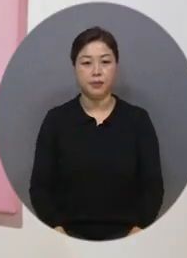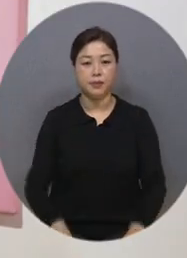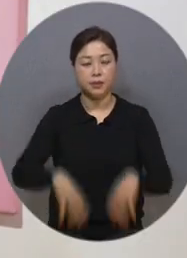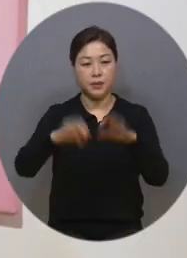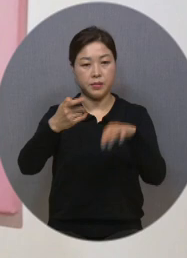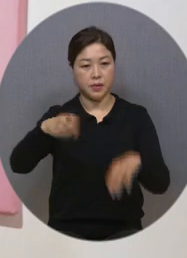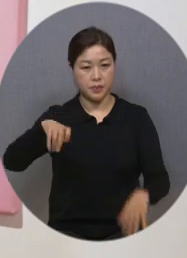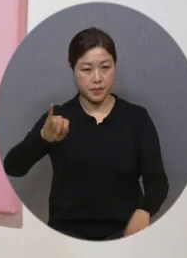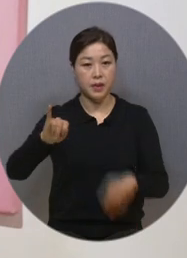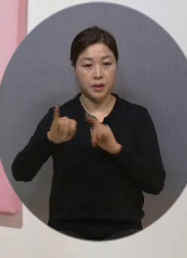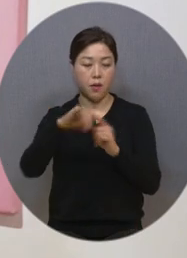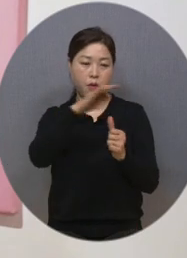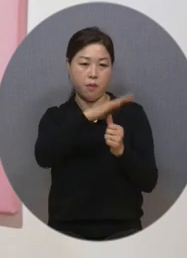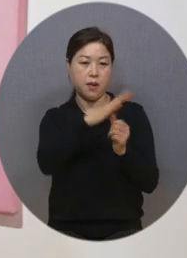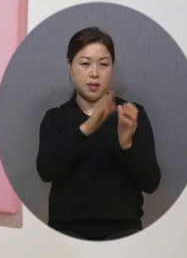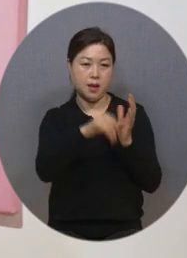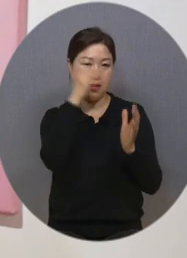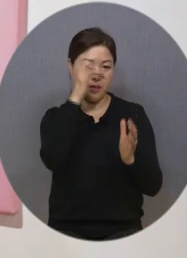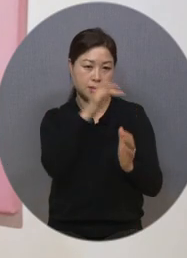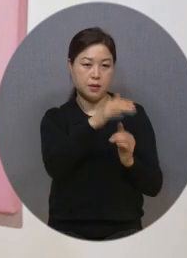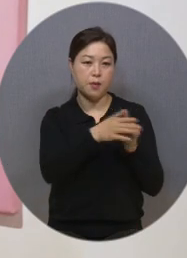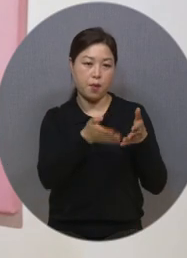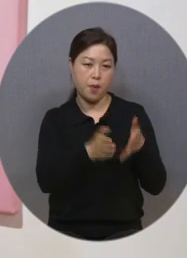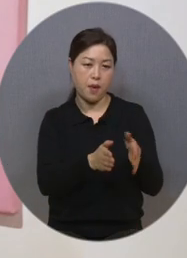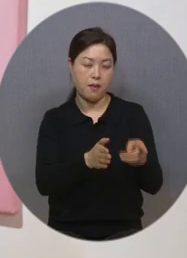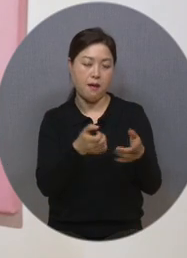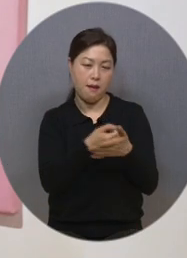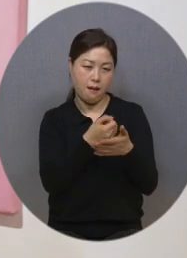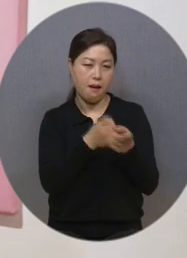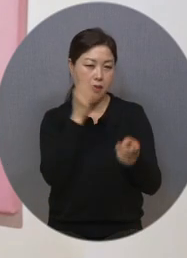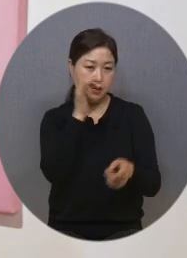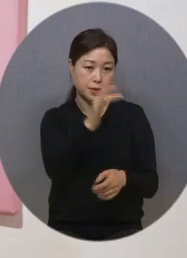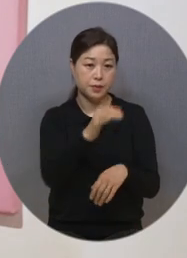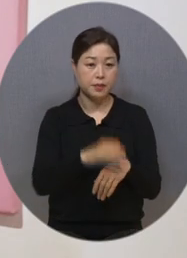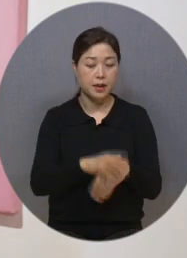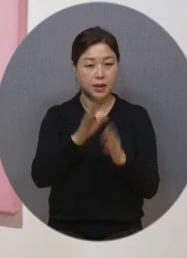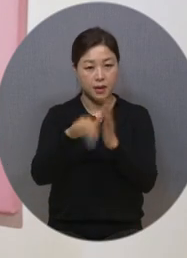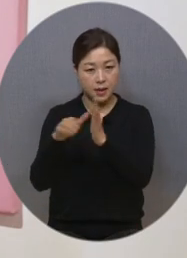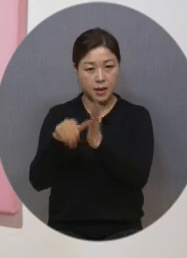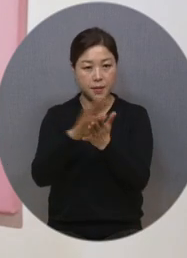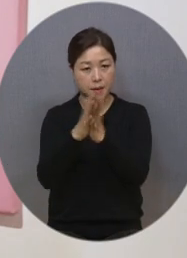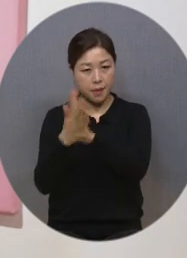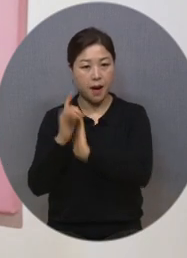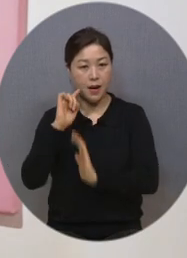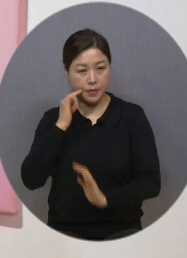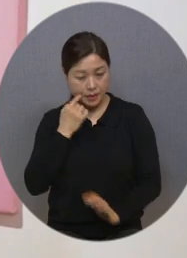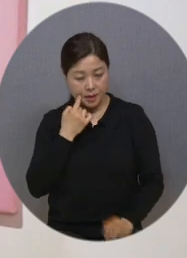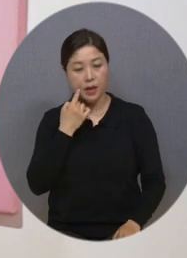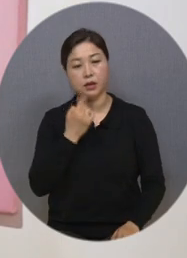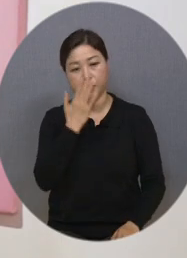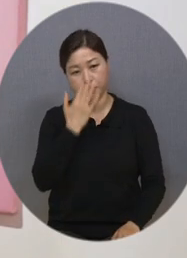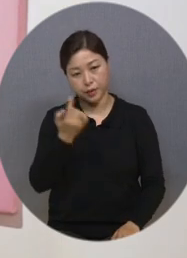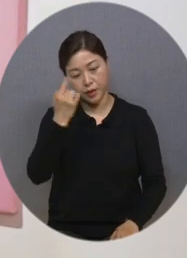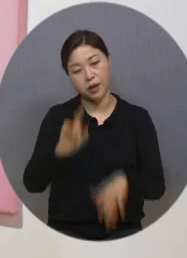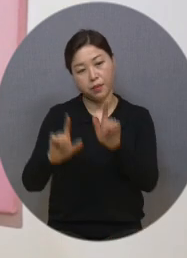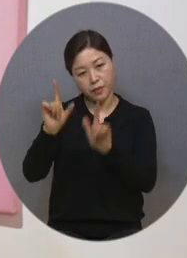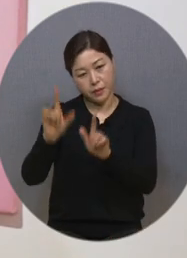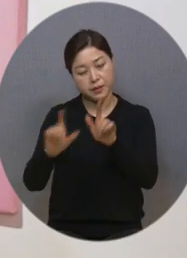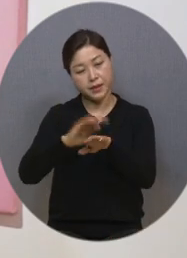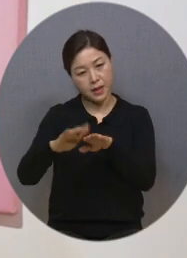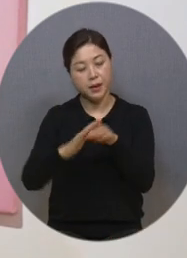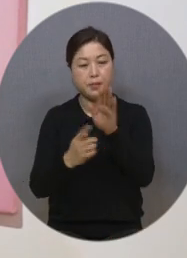김선미 작가의 어릴 적 향수와 고향에 대한 그리움은 계절에 따라 아름답게 변하는 순천만을